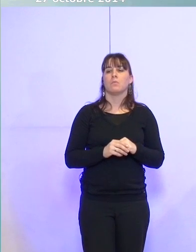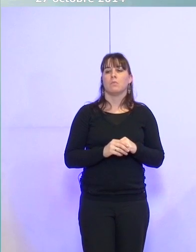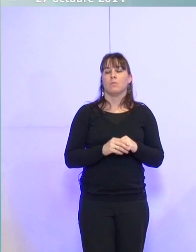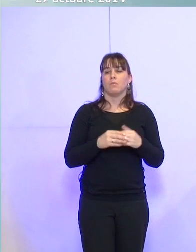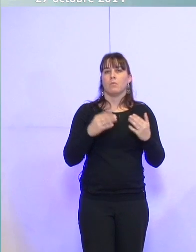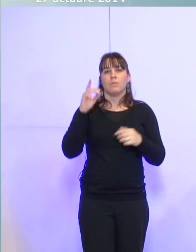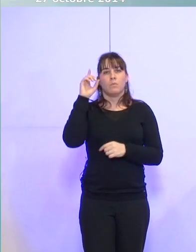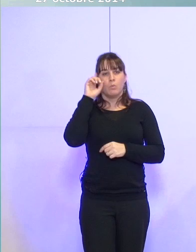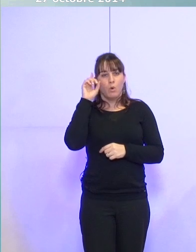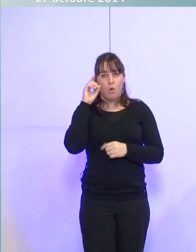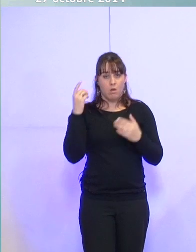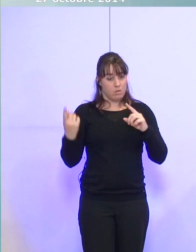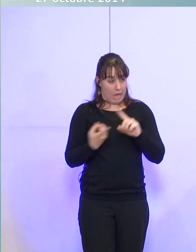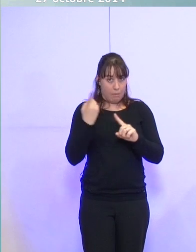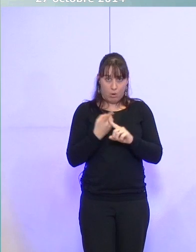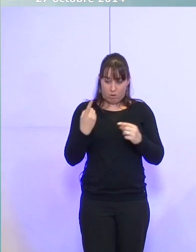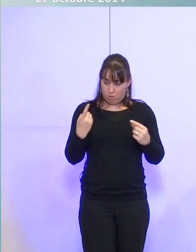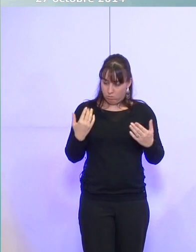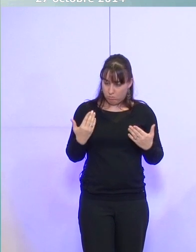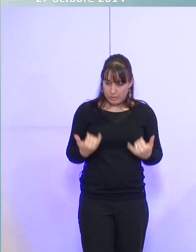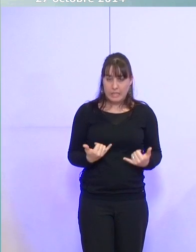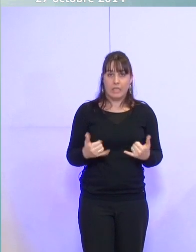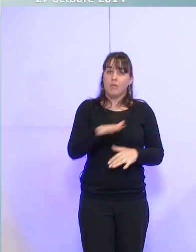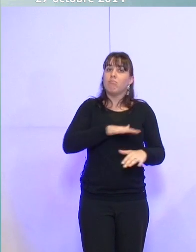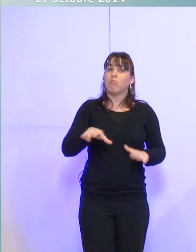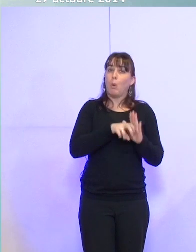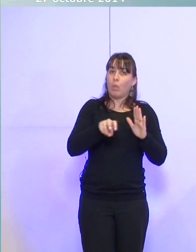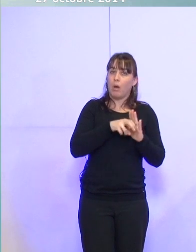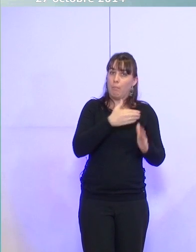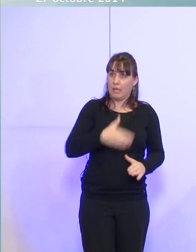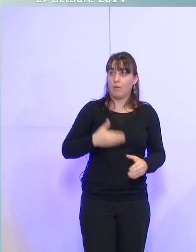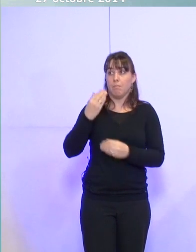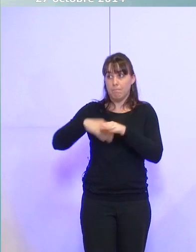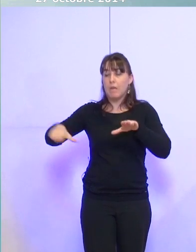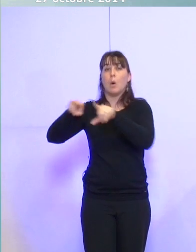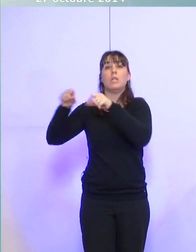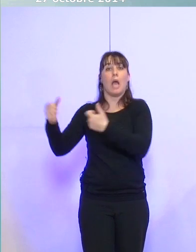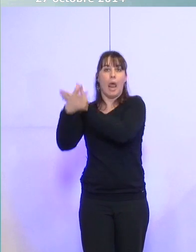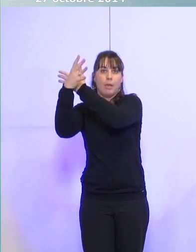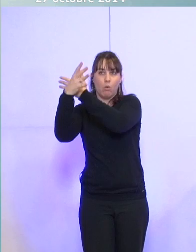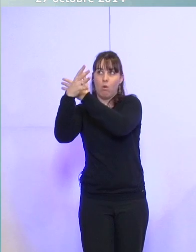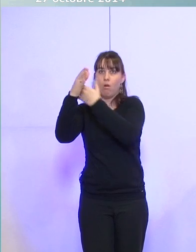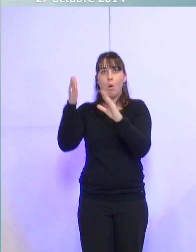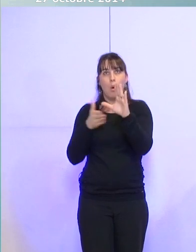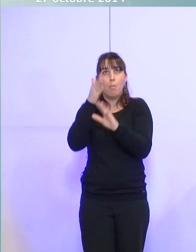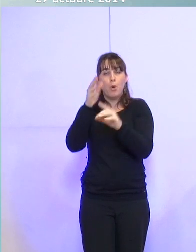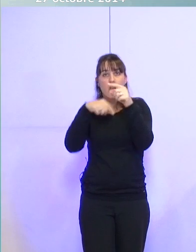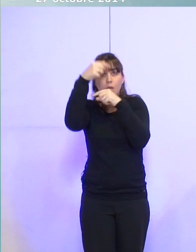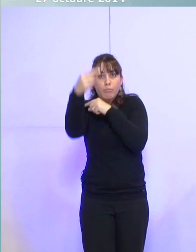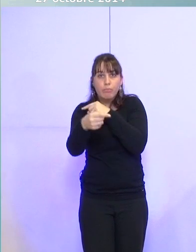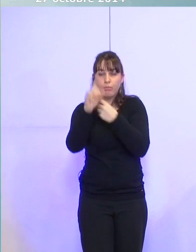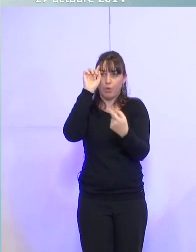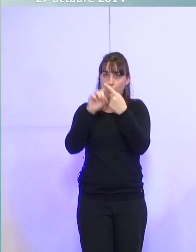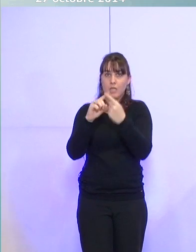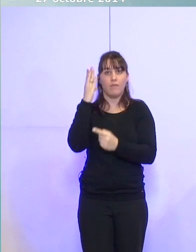est important maintenant, c'est qu'ici et à la métro, soit porté le projet futur pour Alpexpo